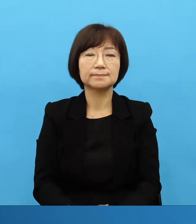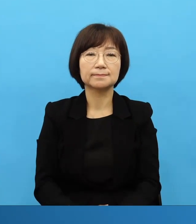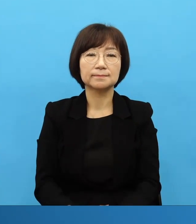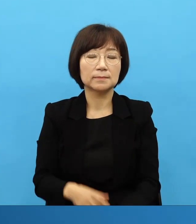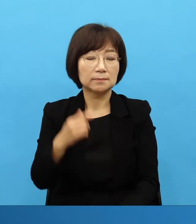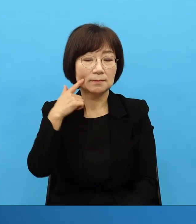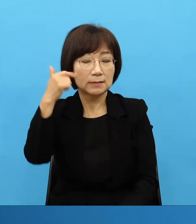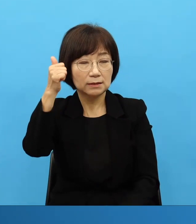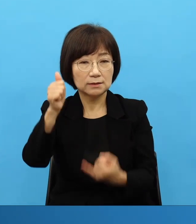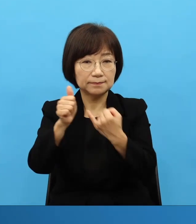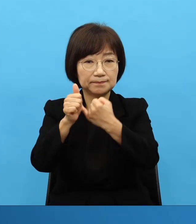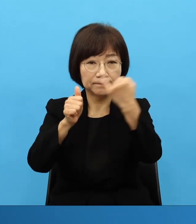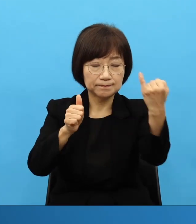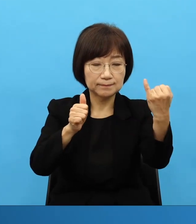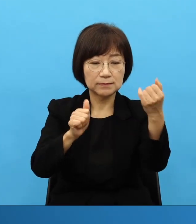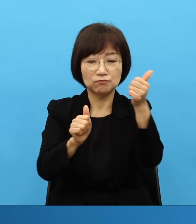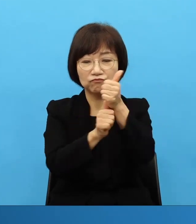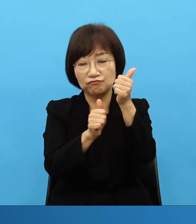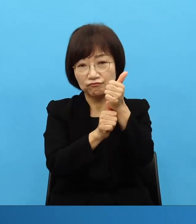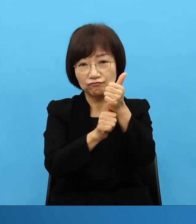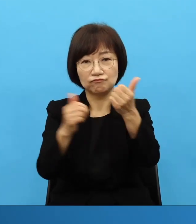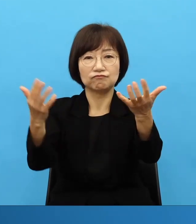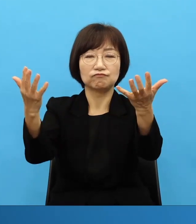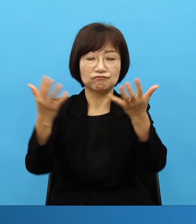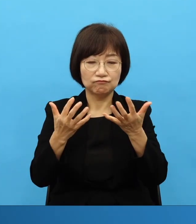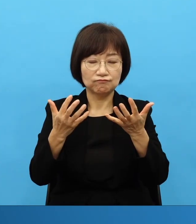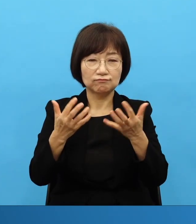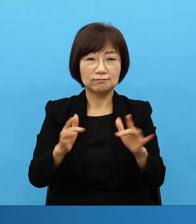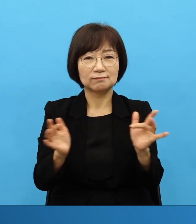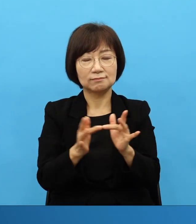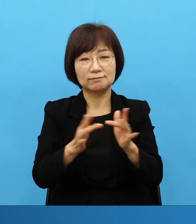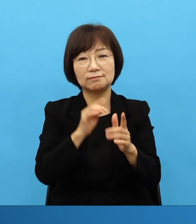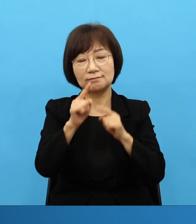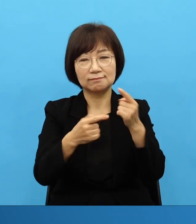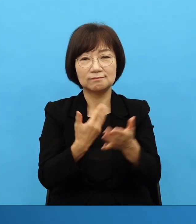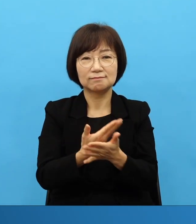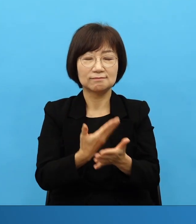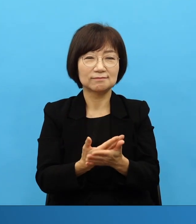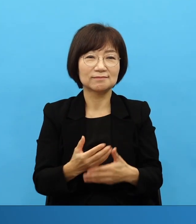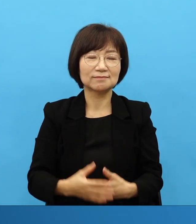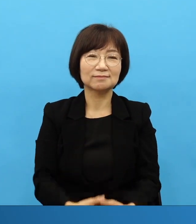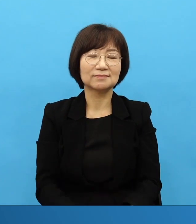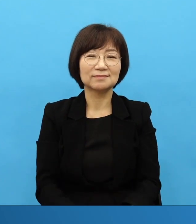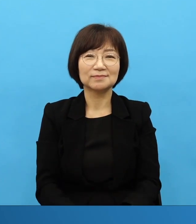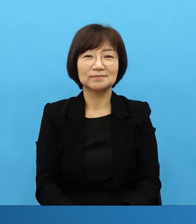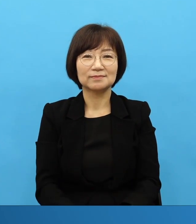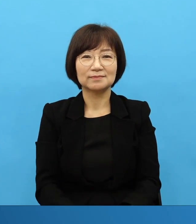목회자와 사모, 부교육자를 대상으로 하며 위아.kr에서 등록받고 있습니다.